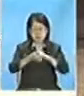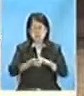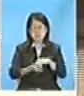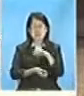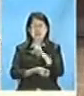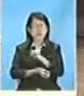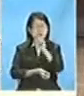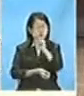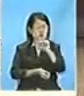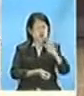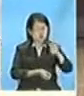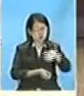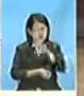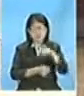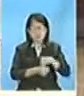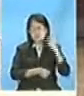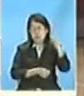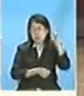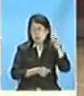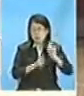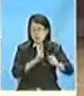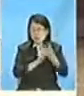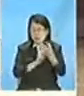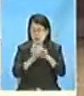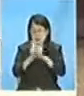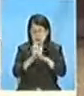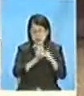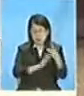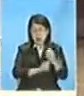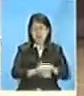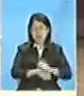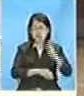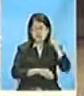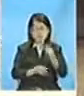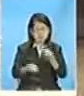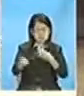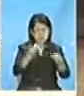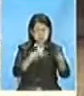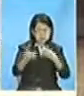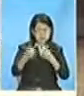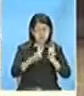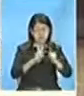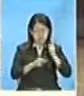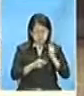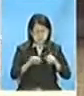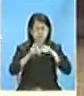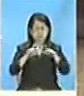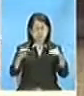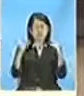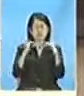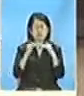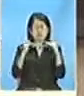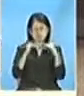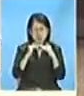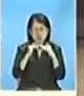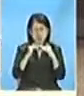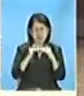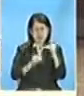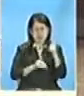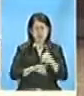ข้อมูลข่าวสารการรับฟังความคิดเห็นของเพื่อนสมาชิกจะต้องมีความทั่วถึงมากกว่าเป็นที่เป็นอ